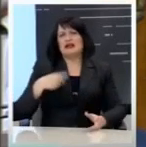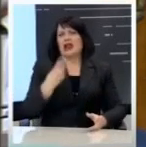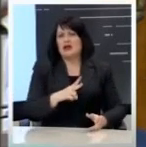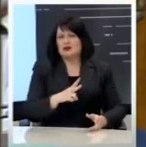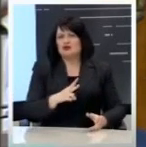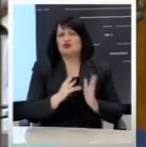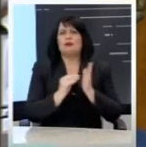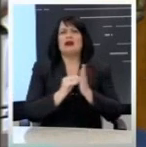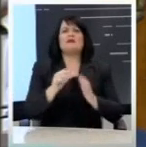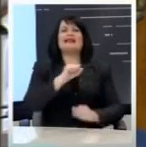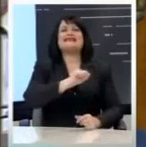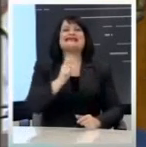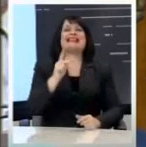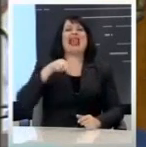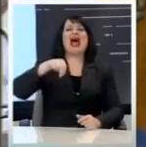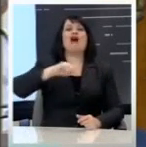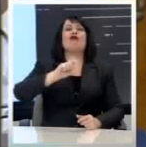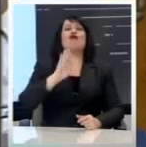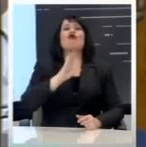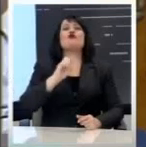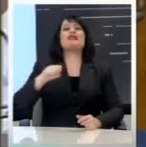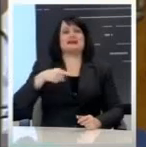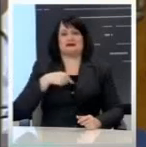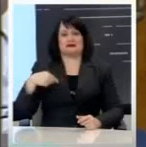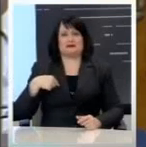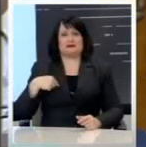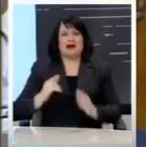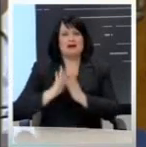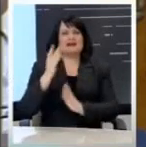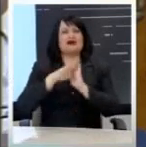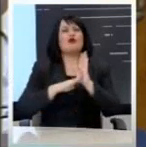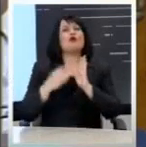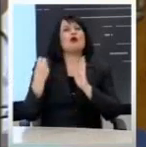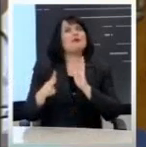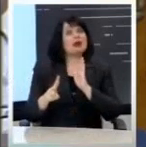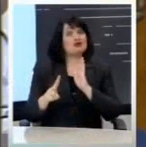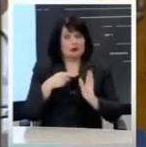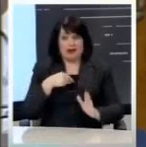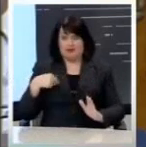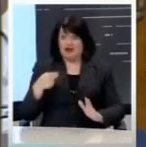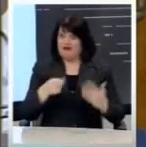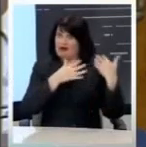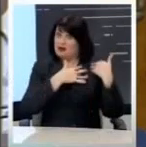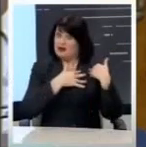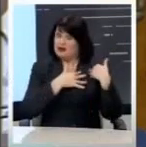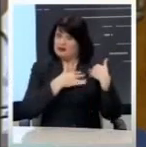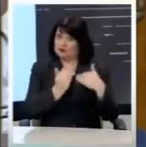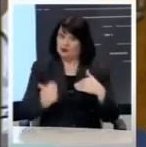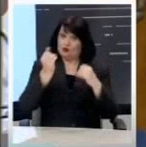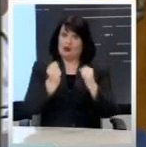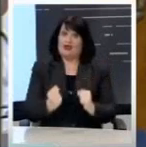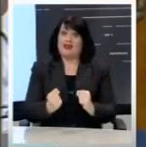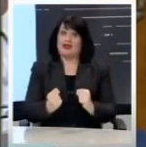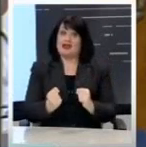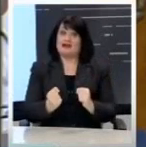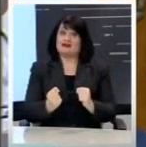κυρίου Σκλαβούνη, τον οποίο χρήσατε επικεφαλή στο αναπτυξιακό πρόγραμμα της Νέας Δημοκρατίας, αναβαθμίζοντάς τον από το Ταμείο